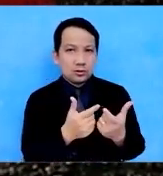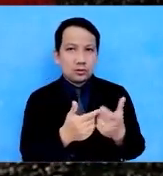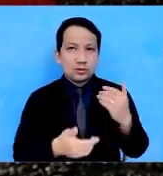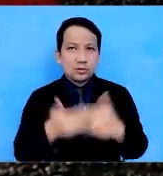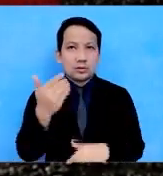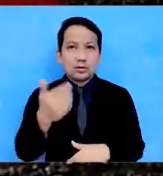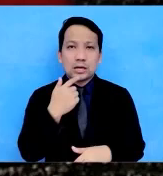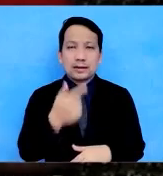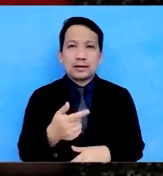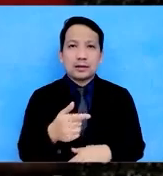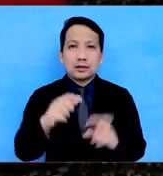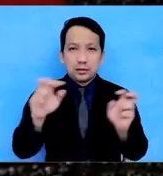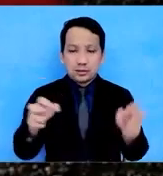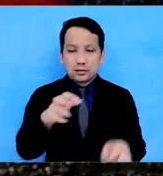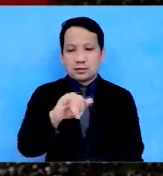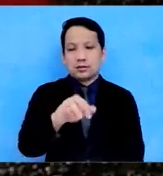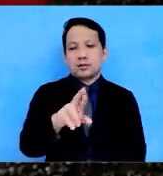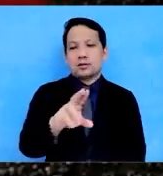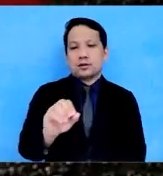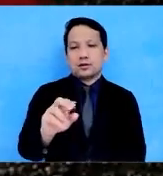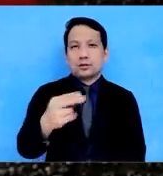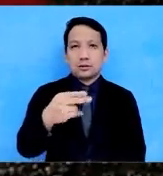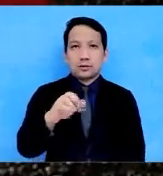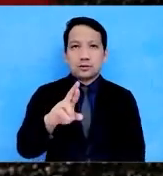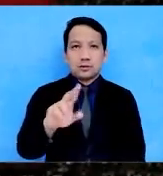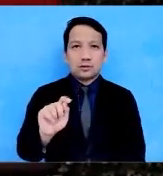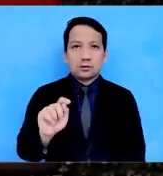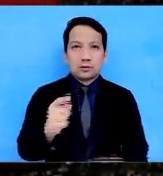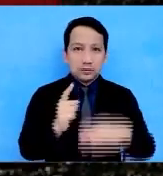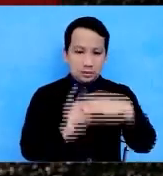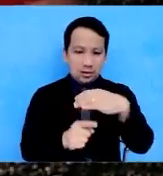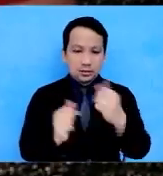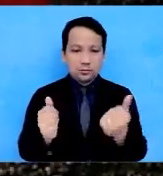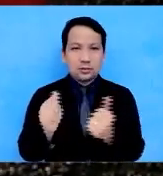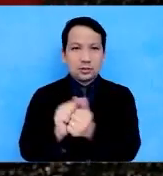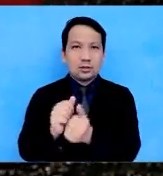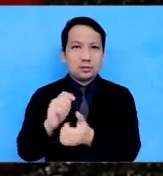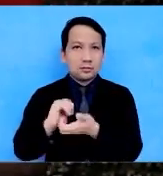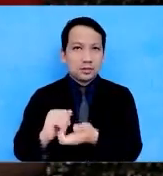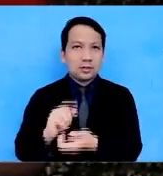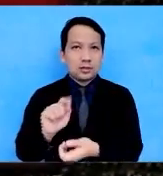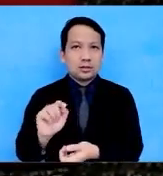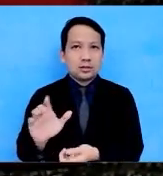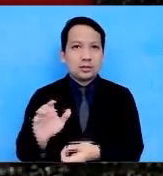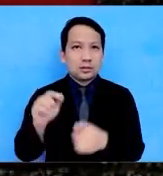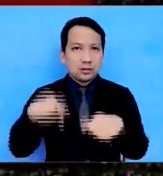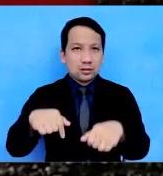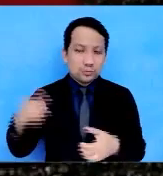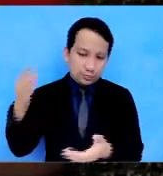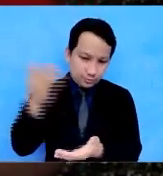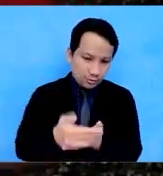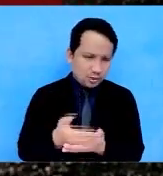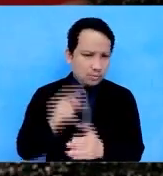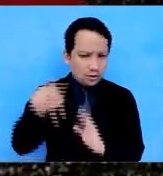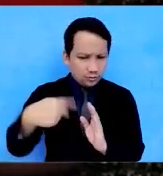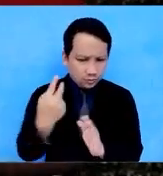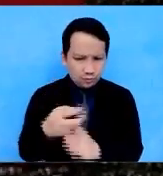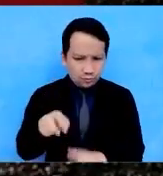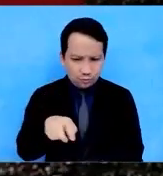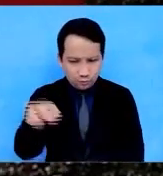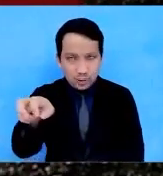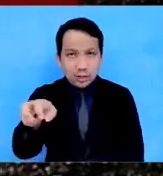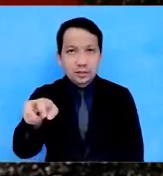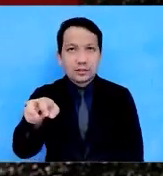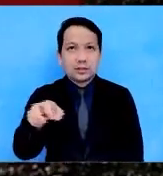series natin na The Iron Heart natin, syempre, ng ABS-CBN. At eto na, from Sudlon to Bonbon, mga 2 hours away yan